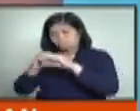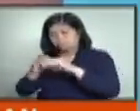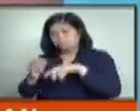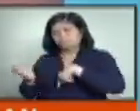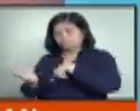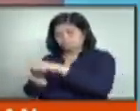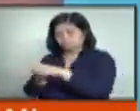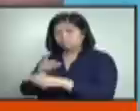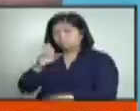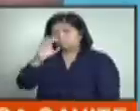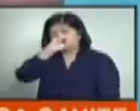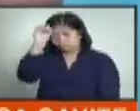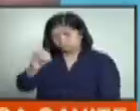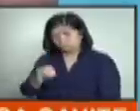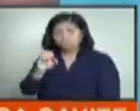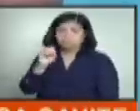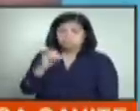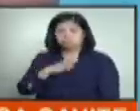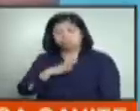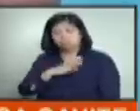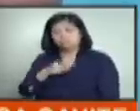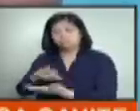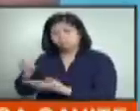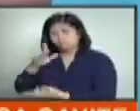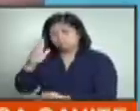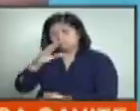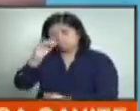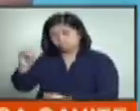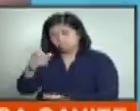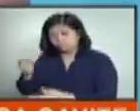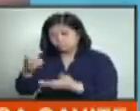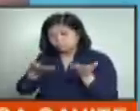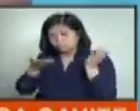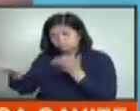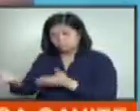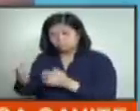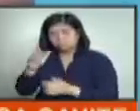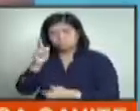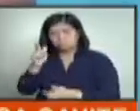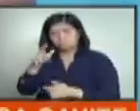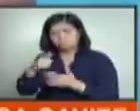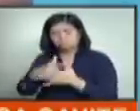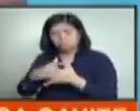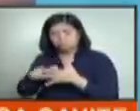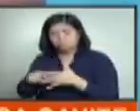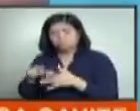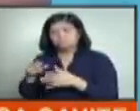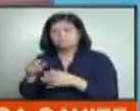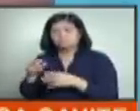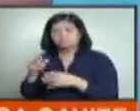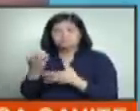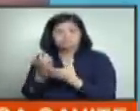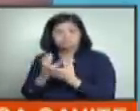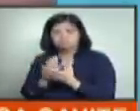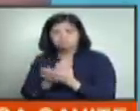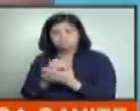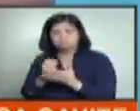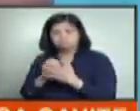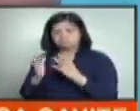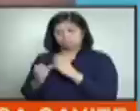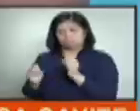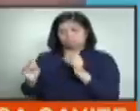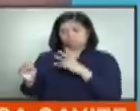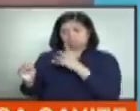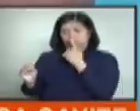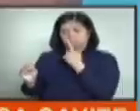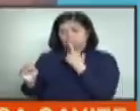yung 100%. So simple, babayaran kita ng 50% dun sa 20 linear meters. And then simple, nag-play shift na ako kasi sabi